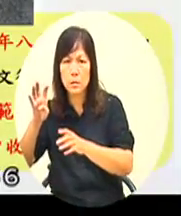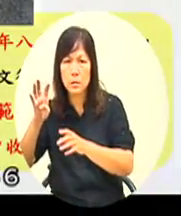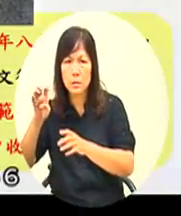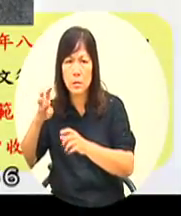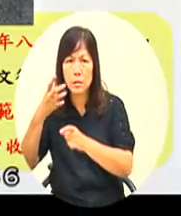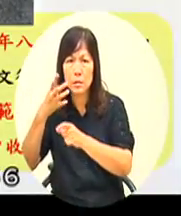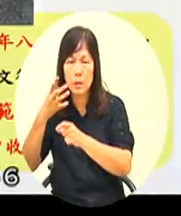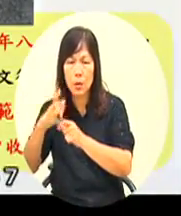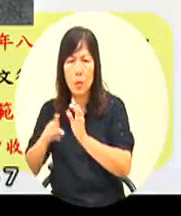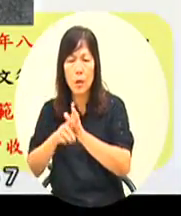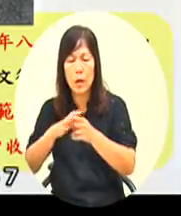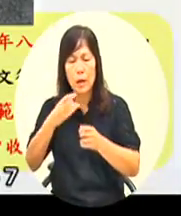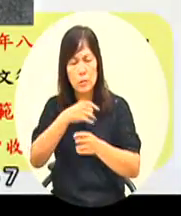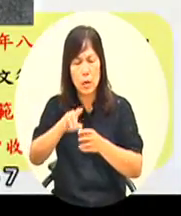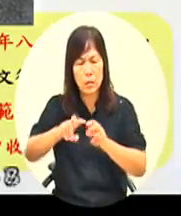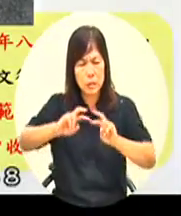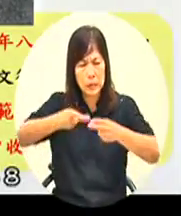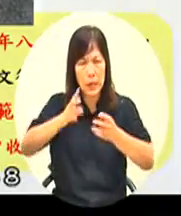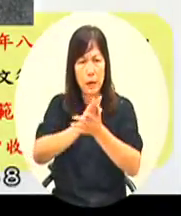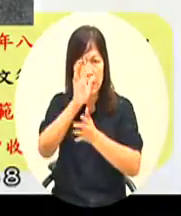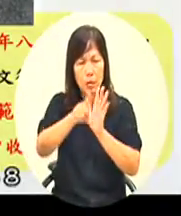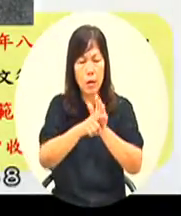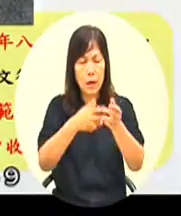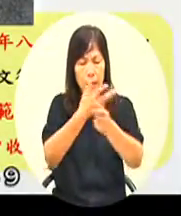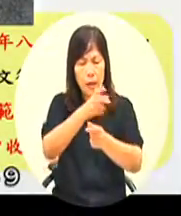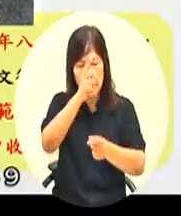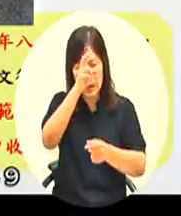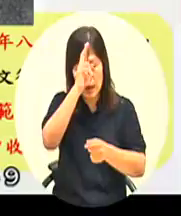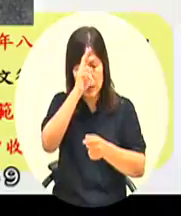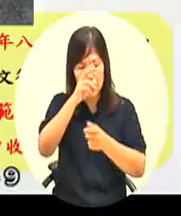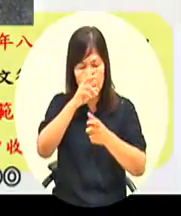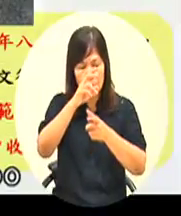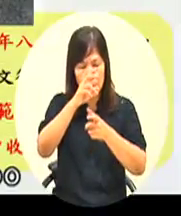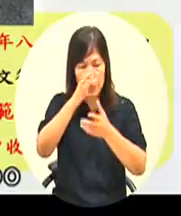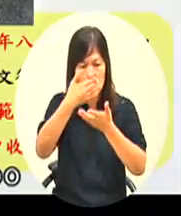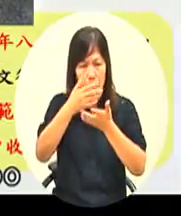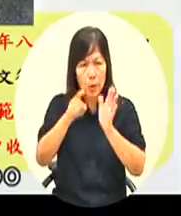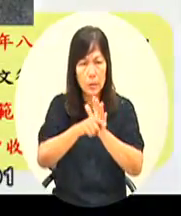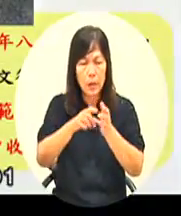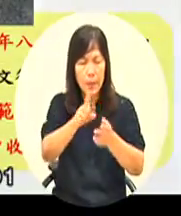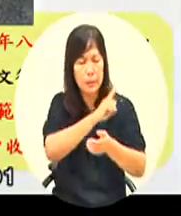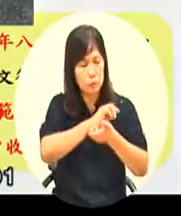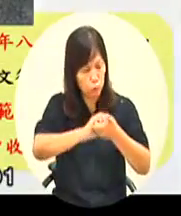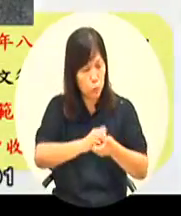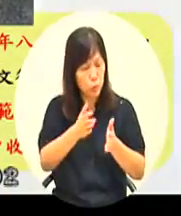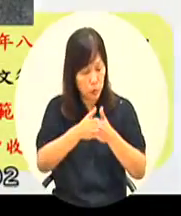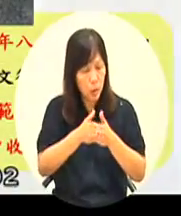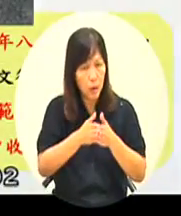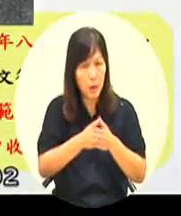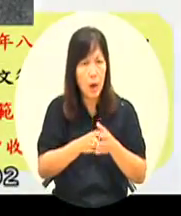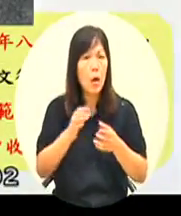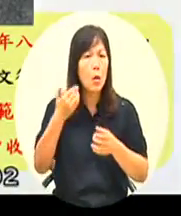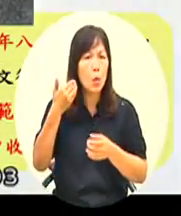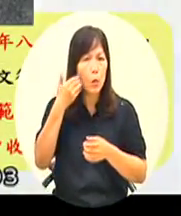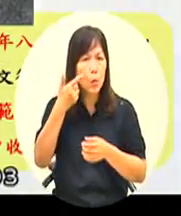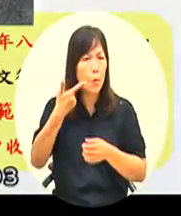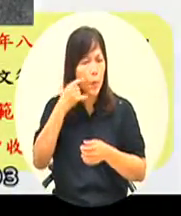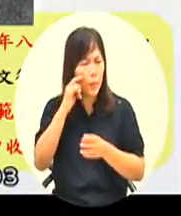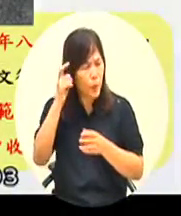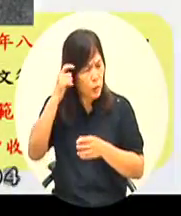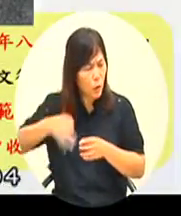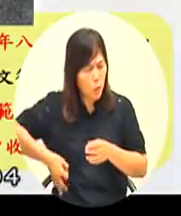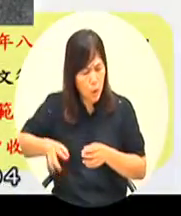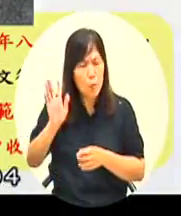校的营养午餐，是要由那个营养午餐供应委员会来自行评定。所以说，如果家长他不愿意出